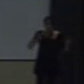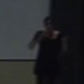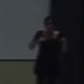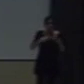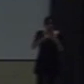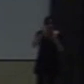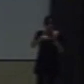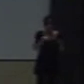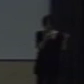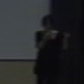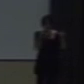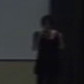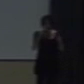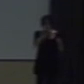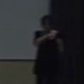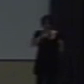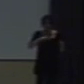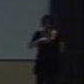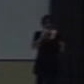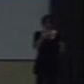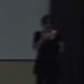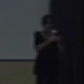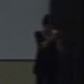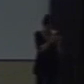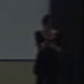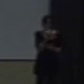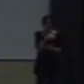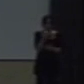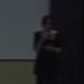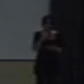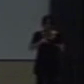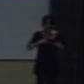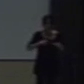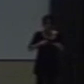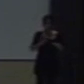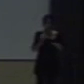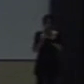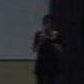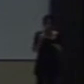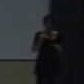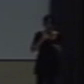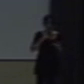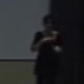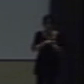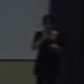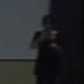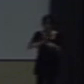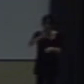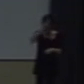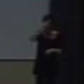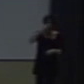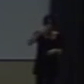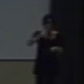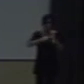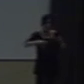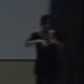de periodistes que surten de les facultats i que es posen a treballar en gabinets de comunicació i com a caps de premsa o directors de comunicacions,